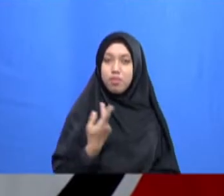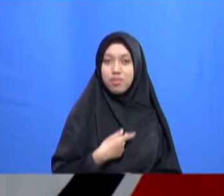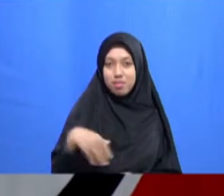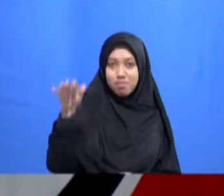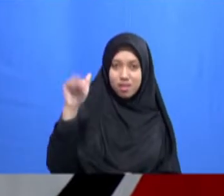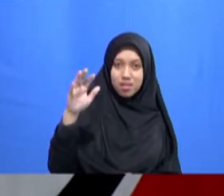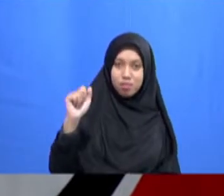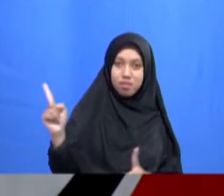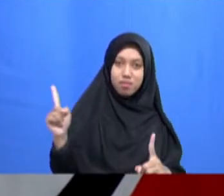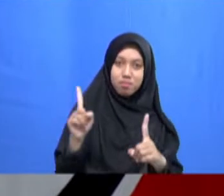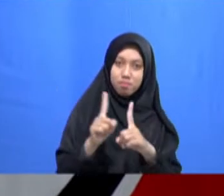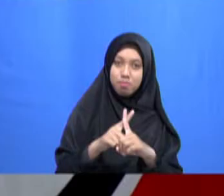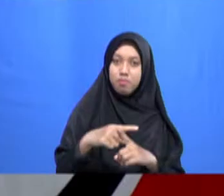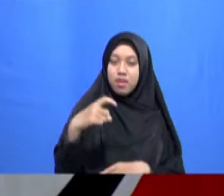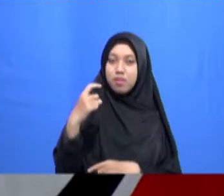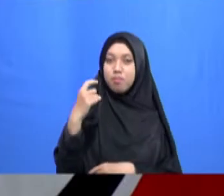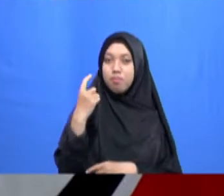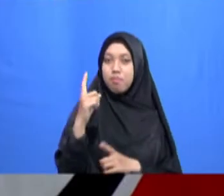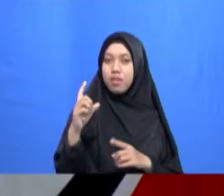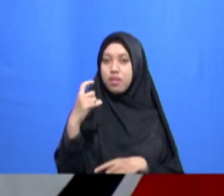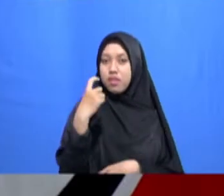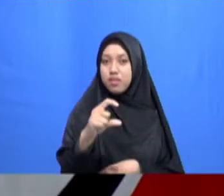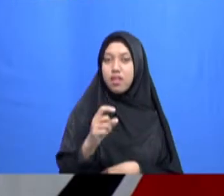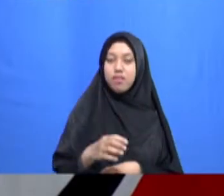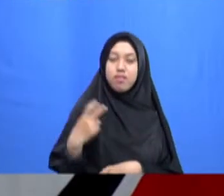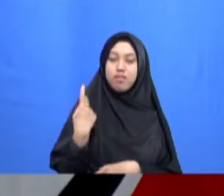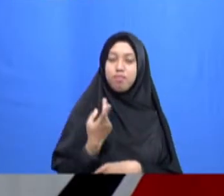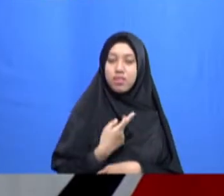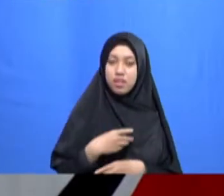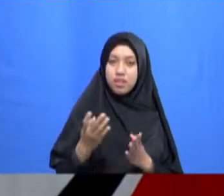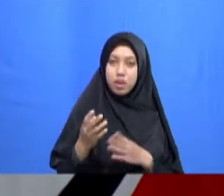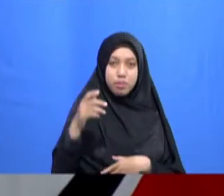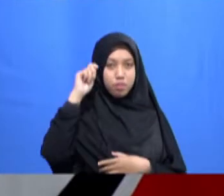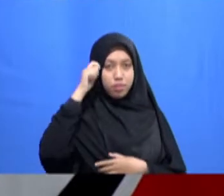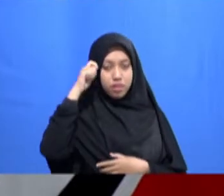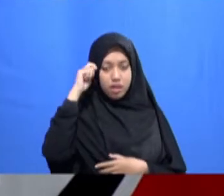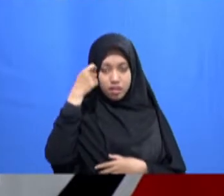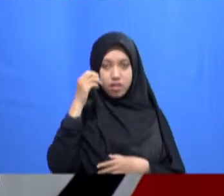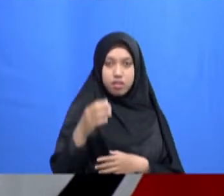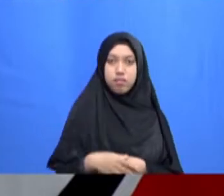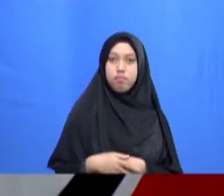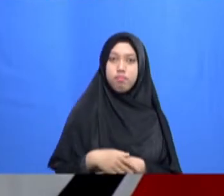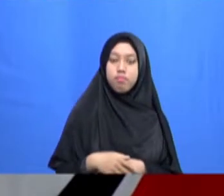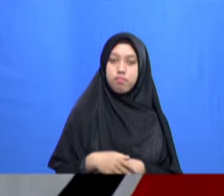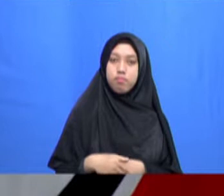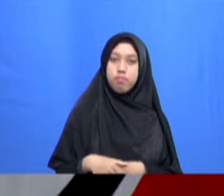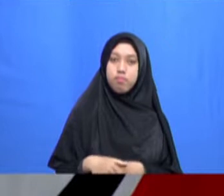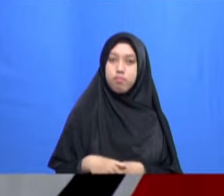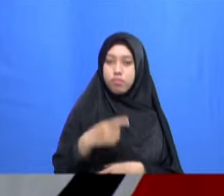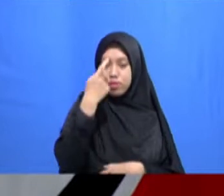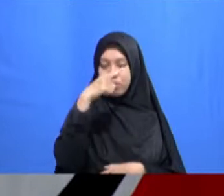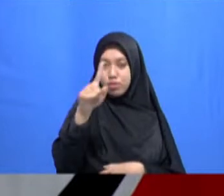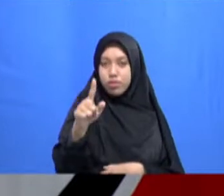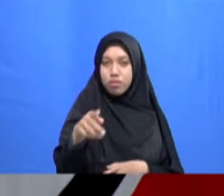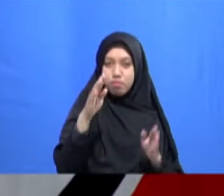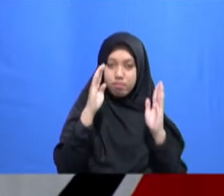keempat paslon kita di pagi hari ini, kami ingin mengingatkan terlebih dahulu kepada seluruh tamu undangan hadirin yang berada dalam gedung ini untuk